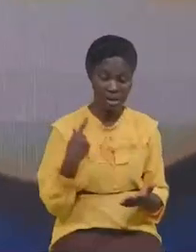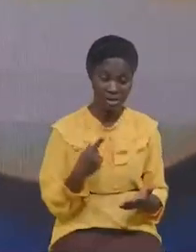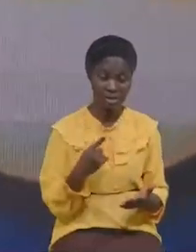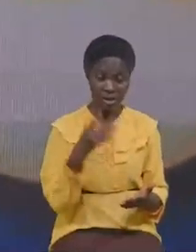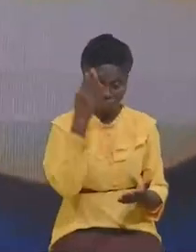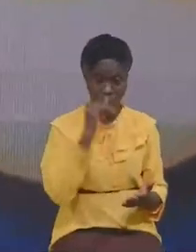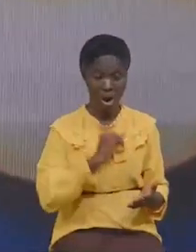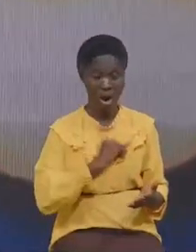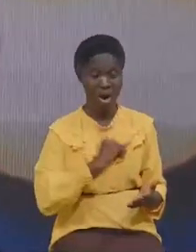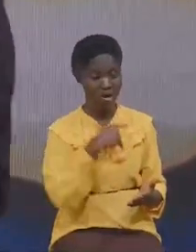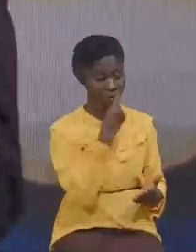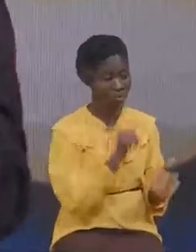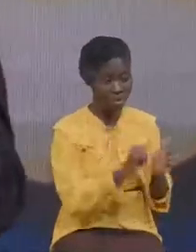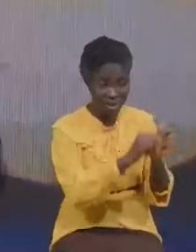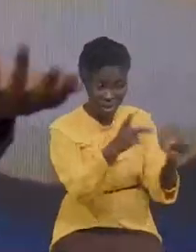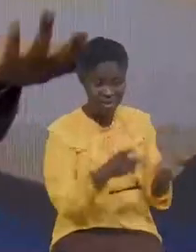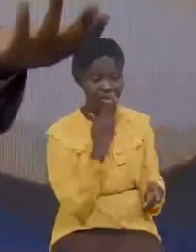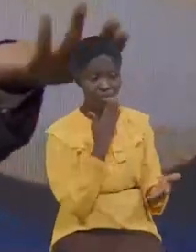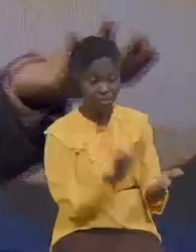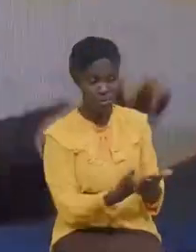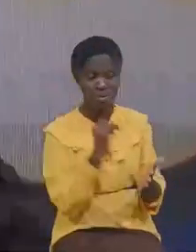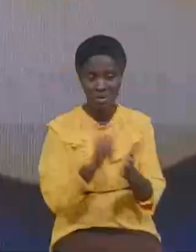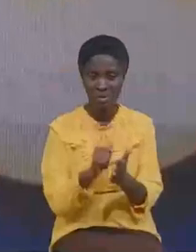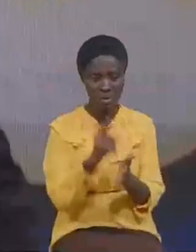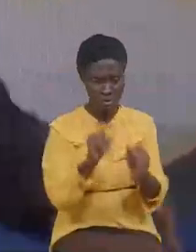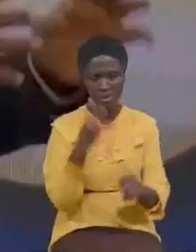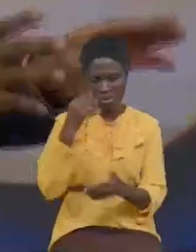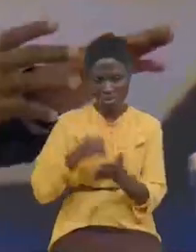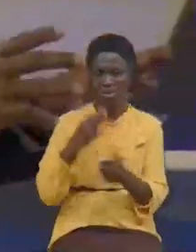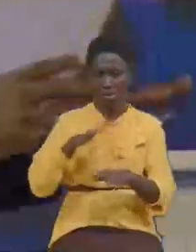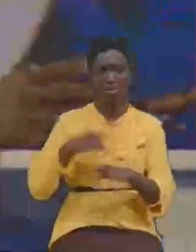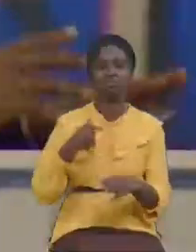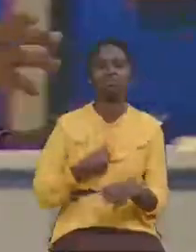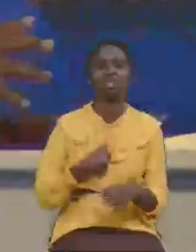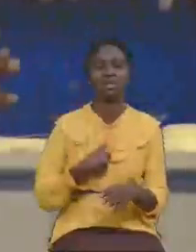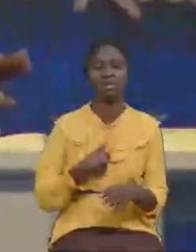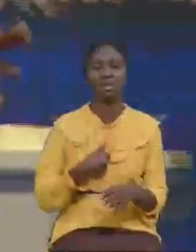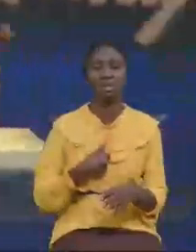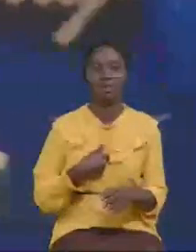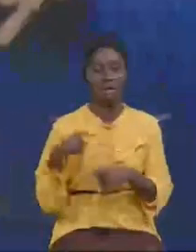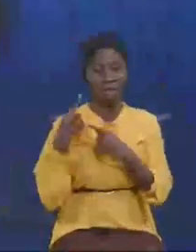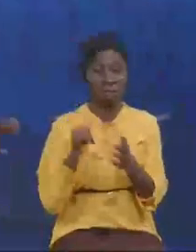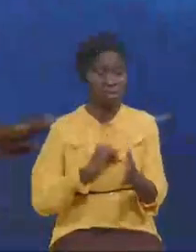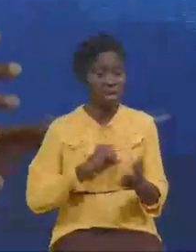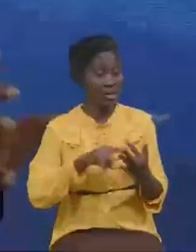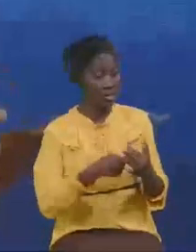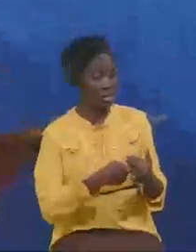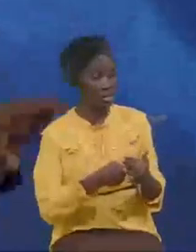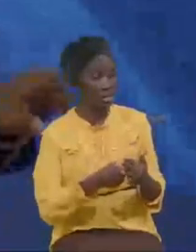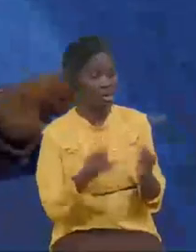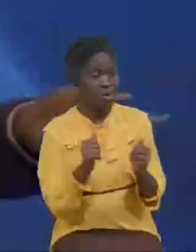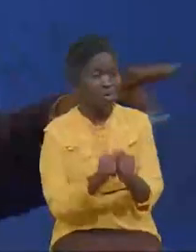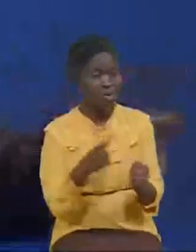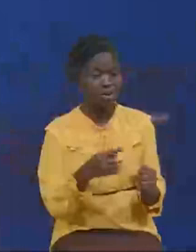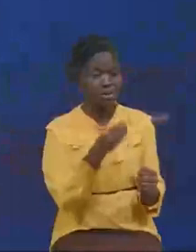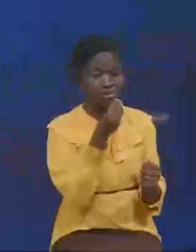recommande est bon, c'est que tu peux voir cela dans ma vie, que depuis que j'ai commencé à